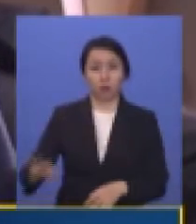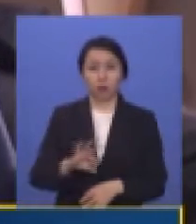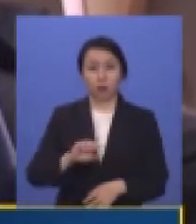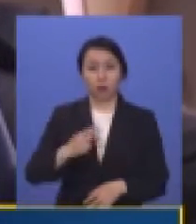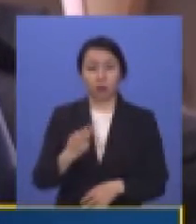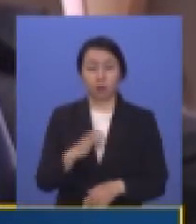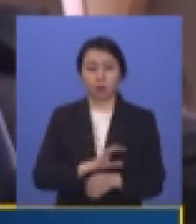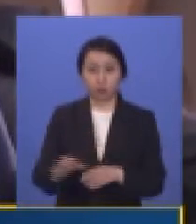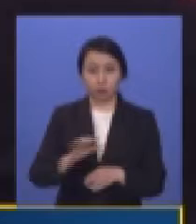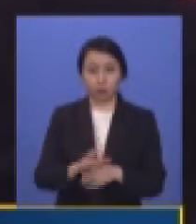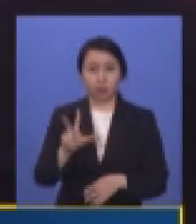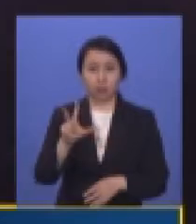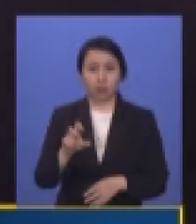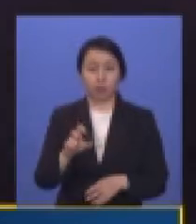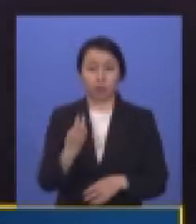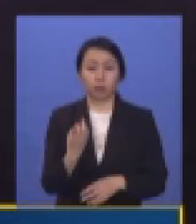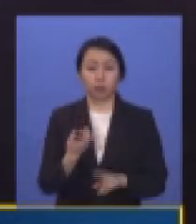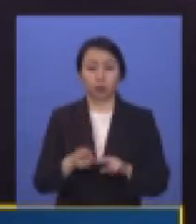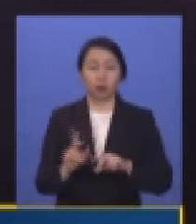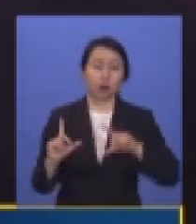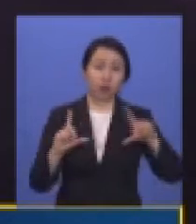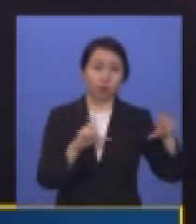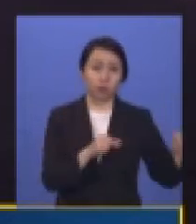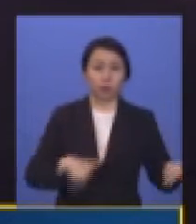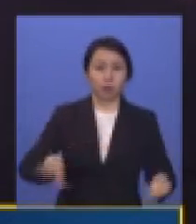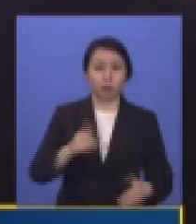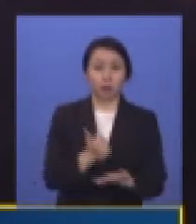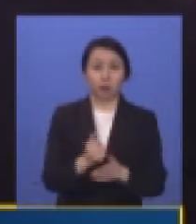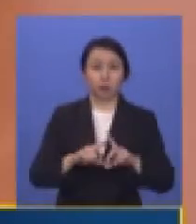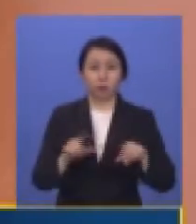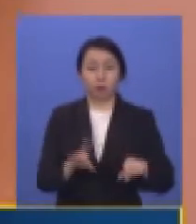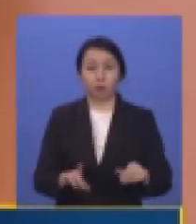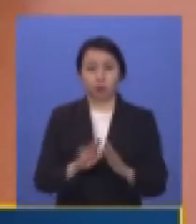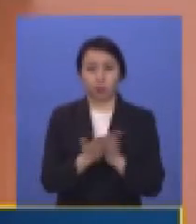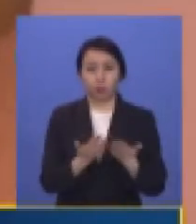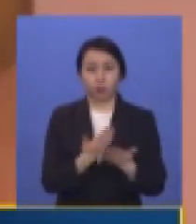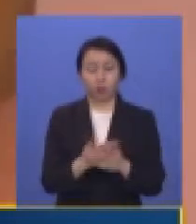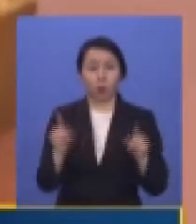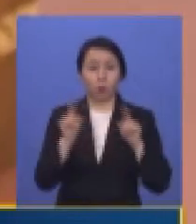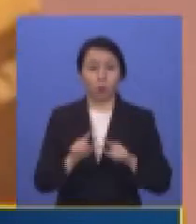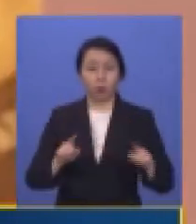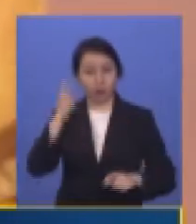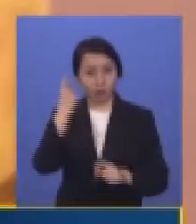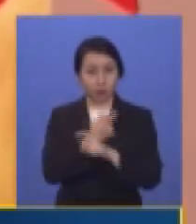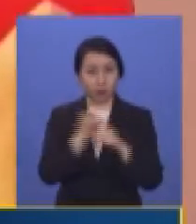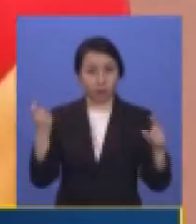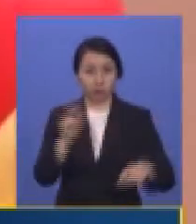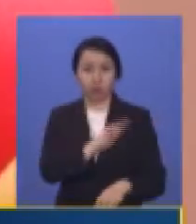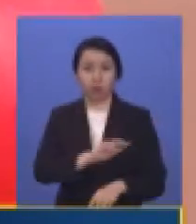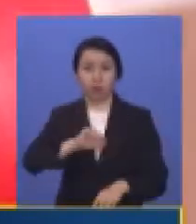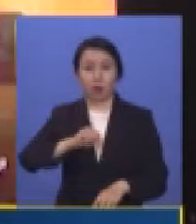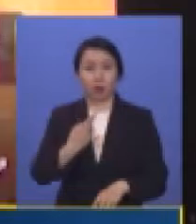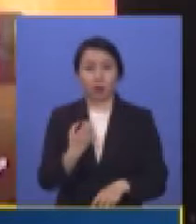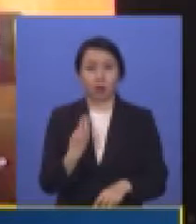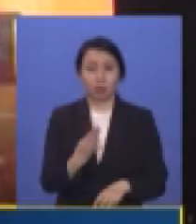Алаш». Выпустили 300 экземпляров, которые отправят во все библиотеки региона. В книге представлены уникальные сведения о деятельности